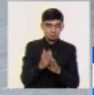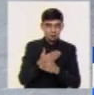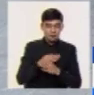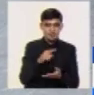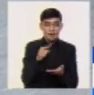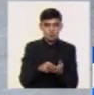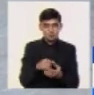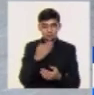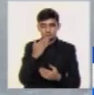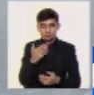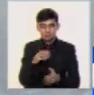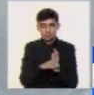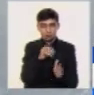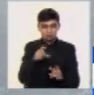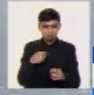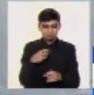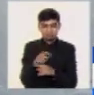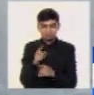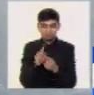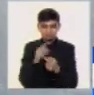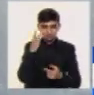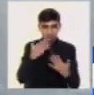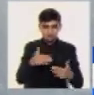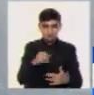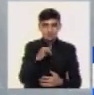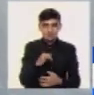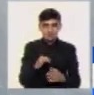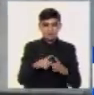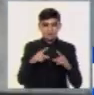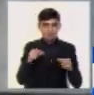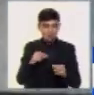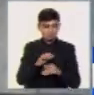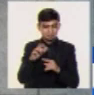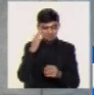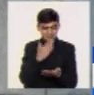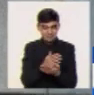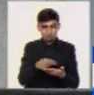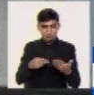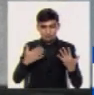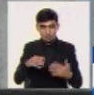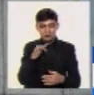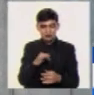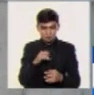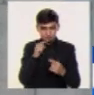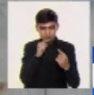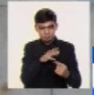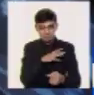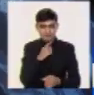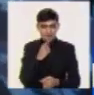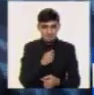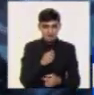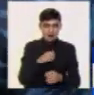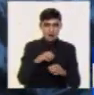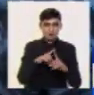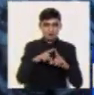задать вопросы именно депутатам. Аналар қол қойып біткен соң хатты тапсыруға беттеді. Әдетте жолды бөгіп тіпті аяқтан тік көтеріп